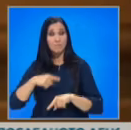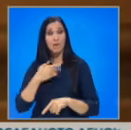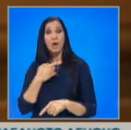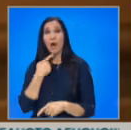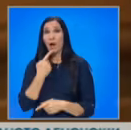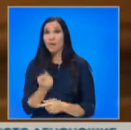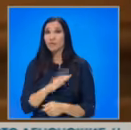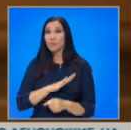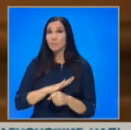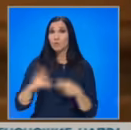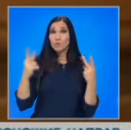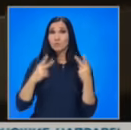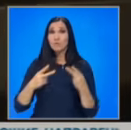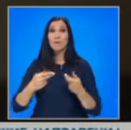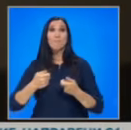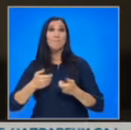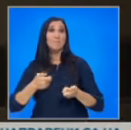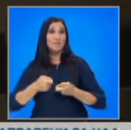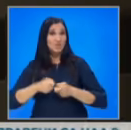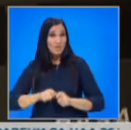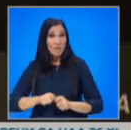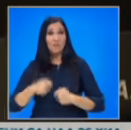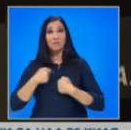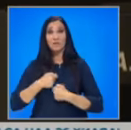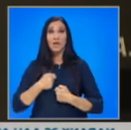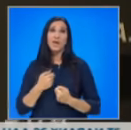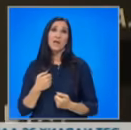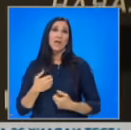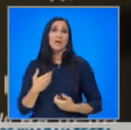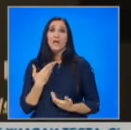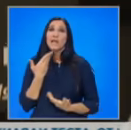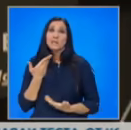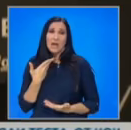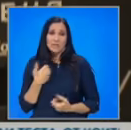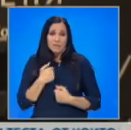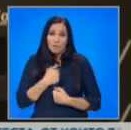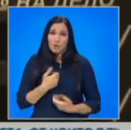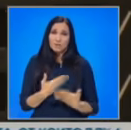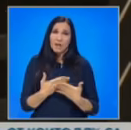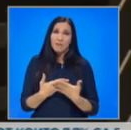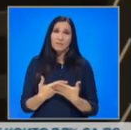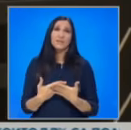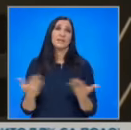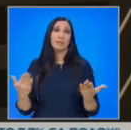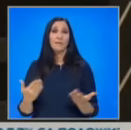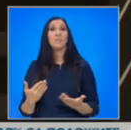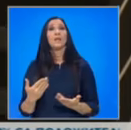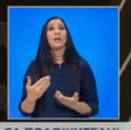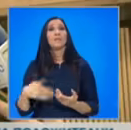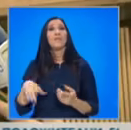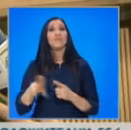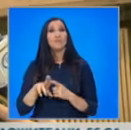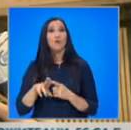осъзнава причинената трагедия и поднесе съболезнования на близките на Милен Цветков. Съдът прецени, че Кристиян е стоял достатъчно в